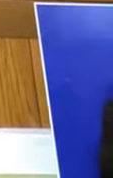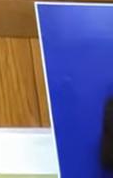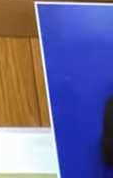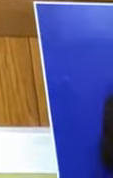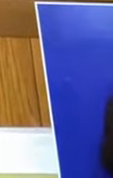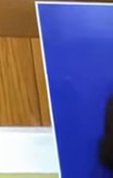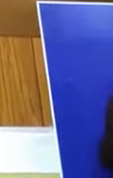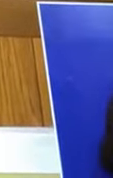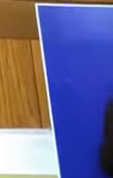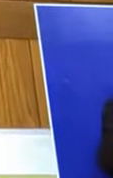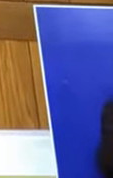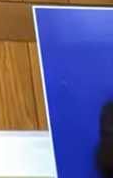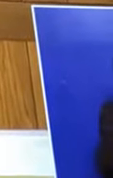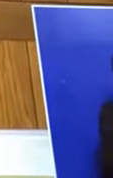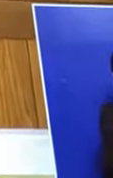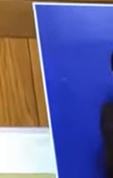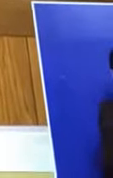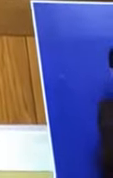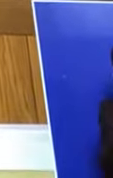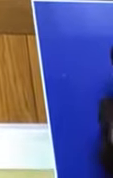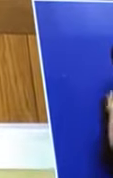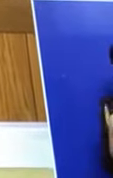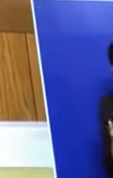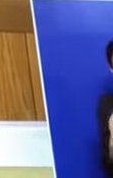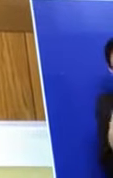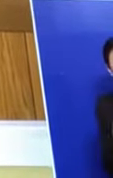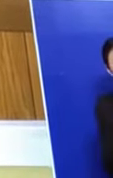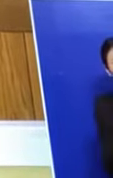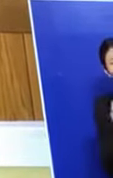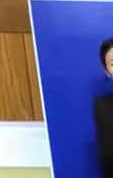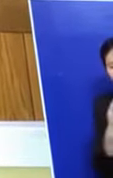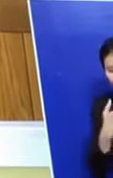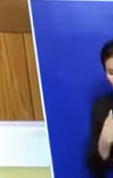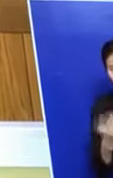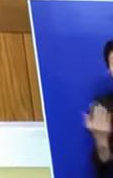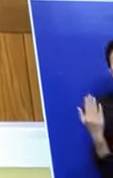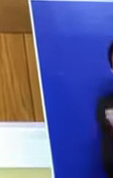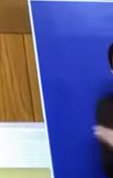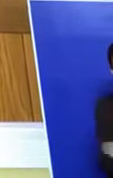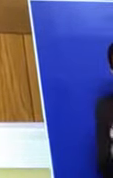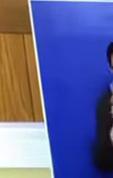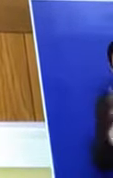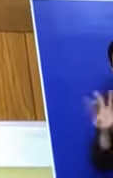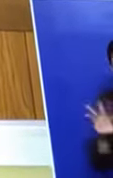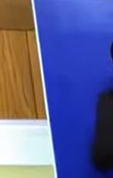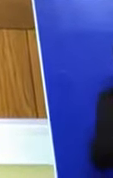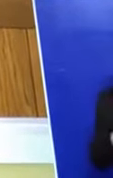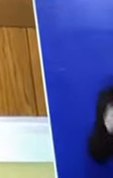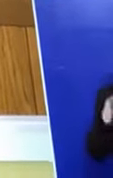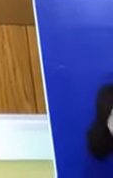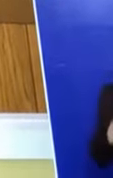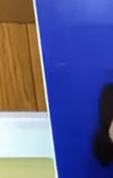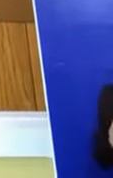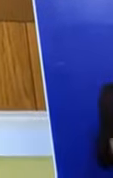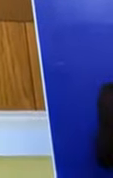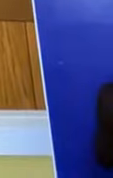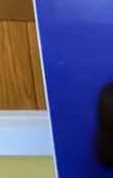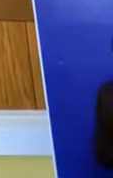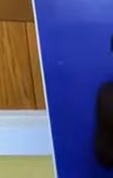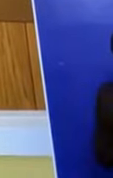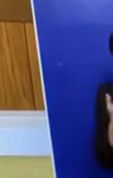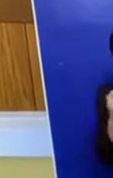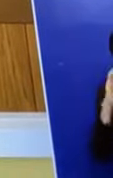เราก็ต้องหาวิธีการนะครับผมไม่โทษไปกันมานะผมก็เชื่อมั่นสุจริตนะครับว่าทุกรัฐบาลนะก็พย